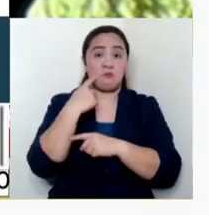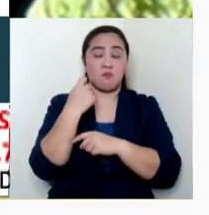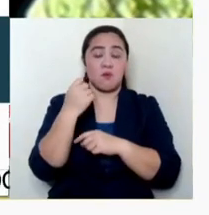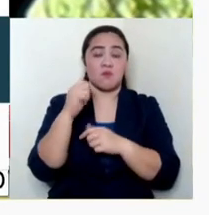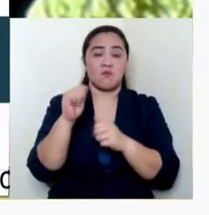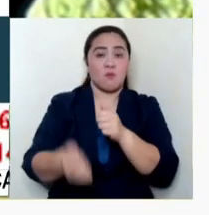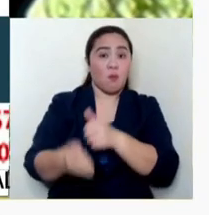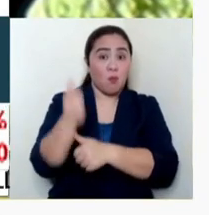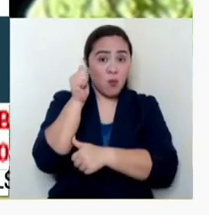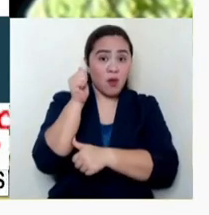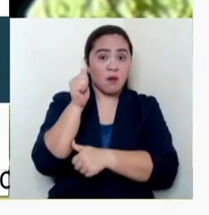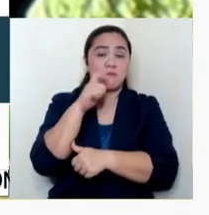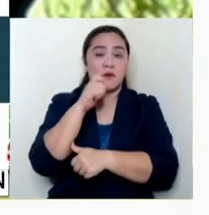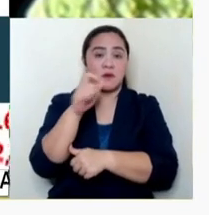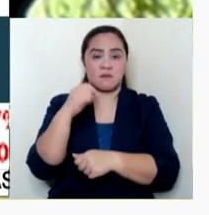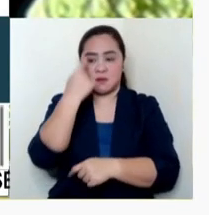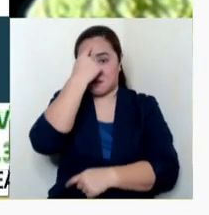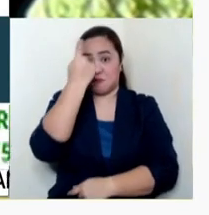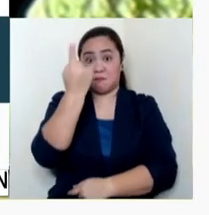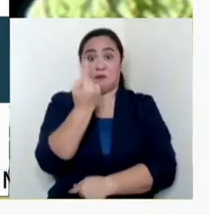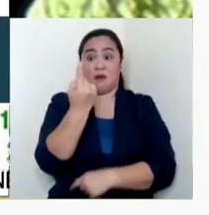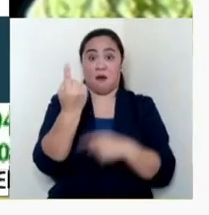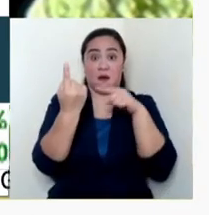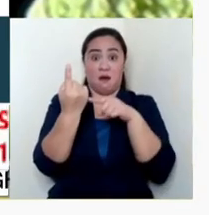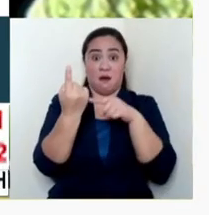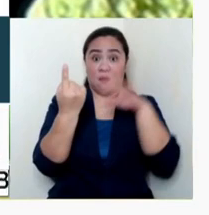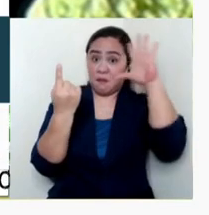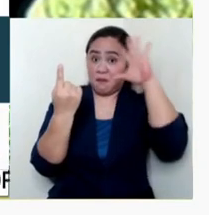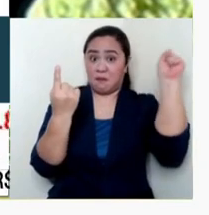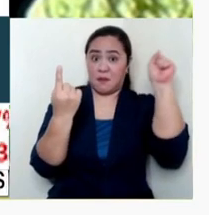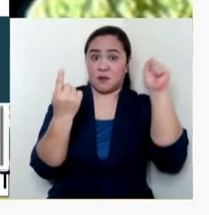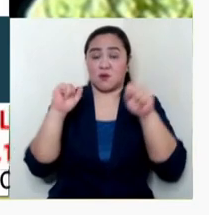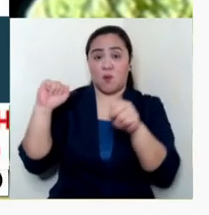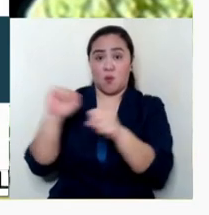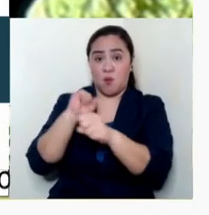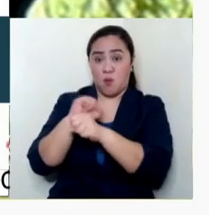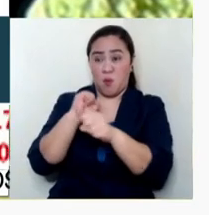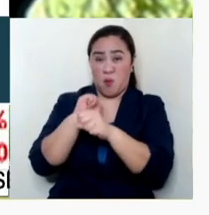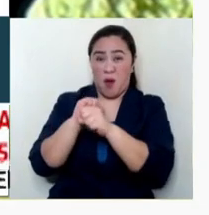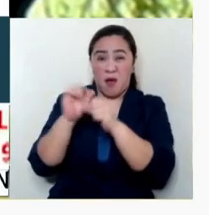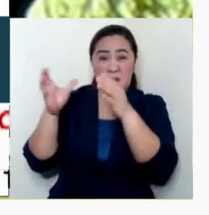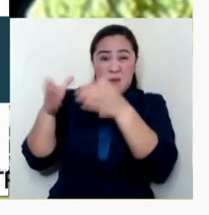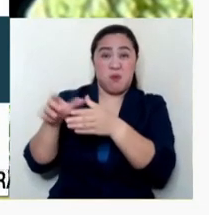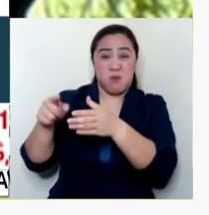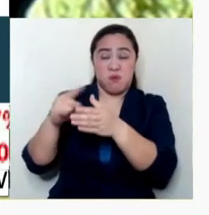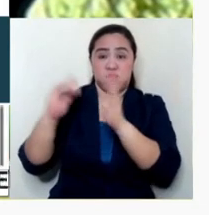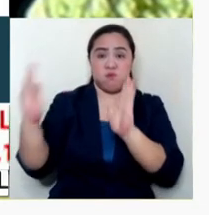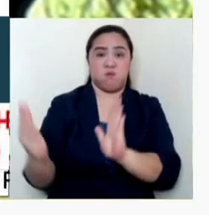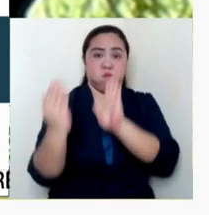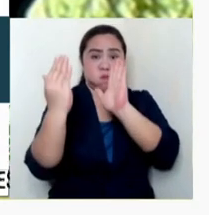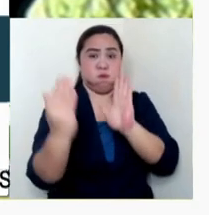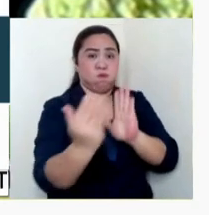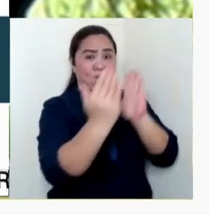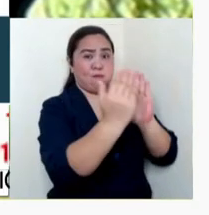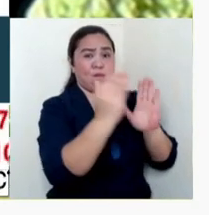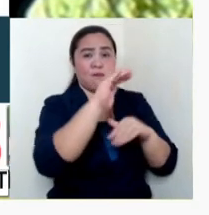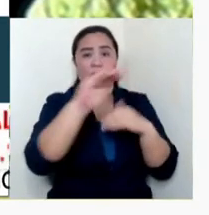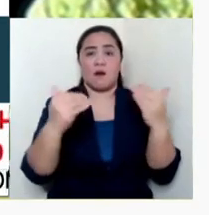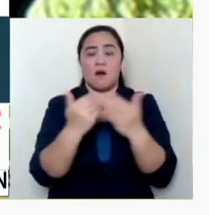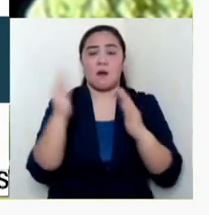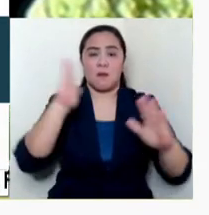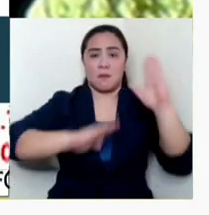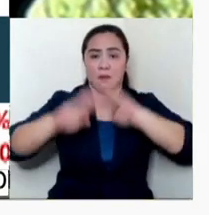Hindi kakayanin, Carmina, ng isang presidente lamang, ng partido lang niya, ng grupo niya na harapin ang laki ng problemang dinala sa atin ng